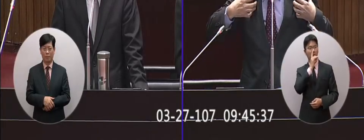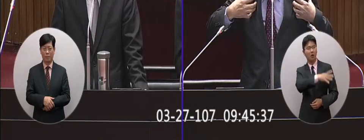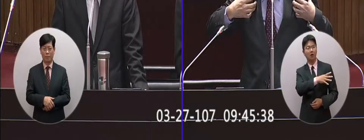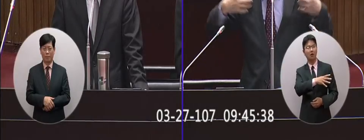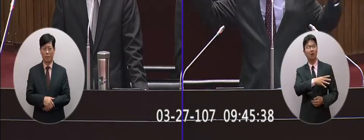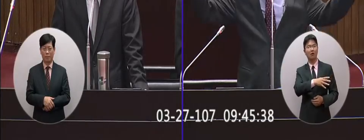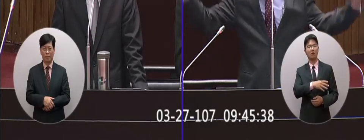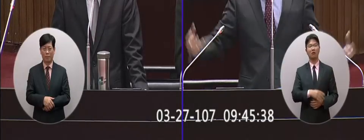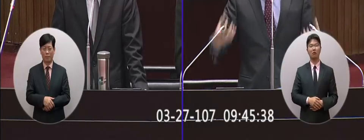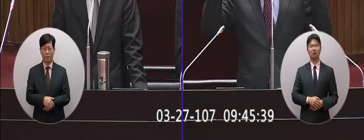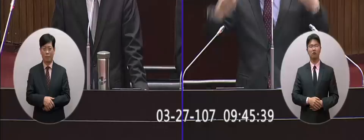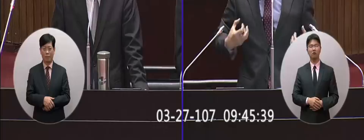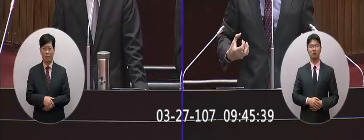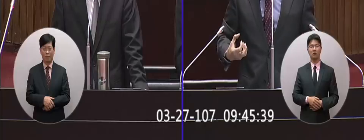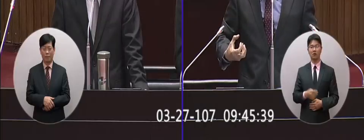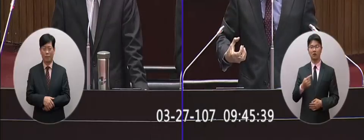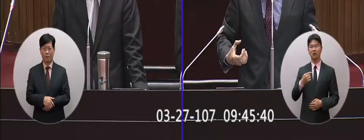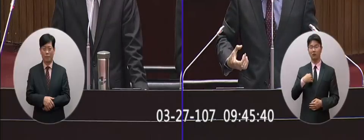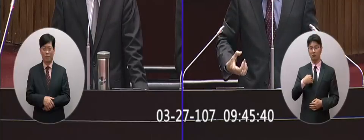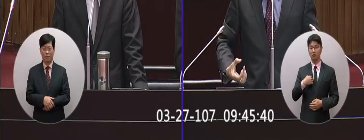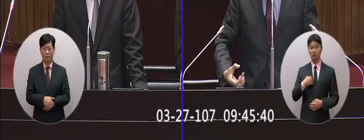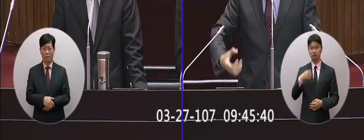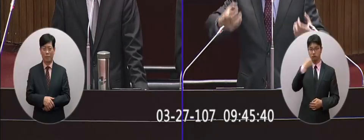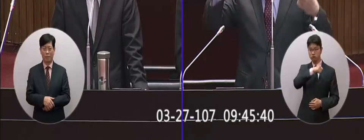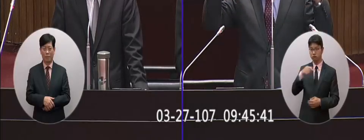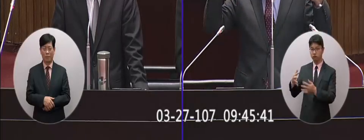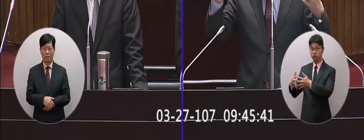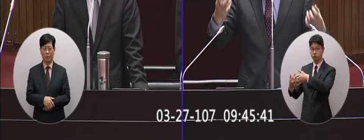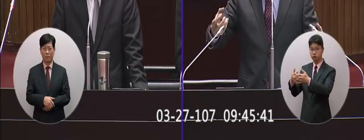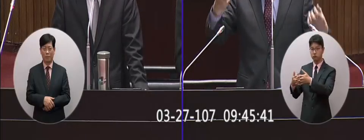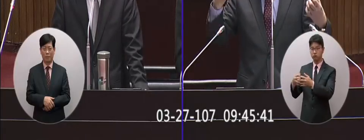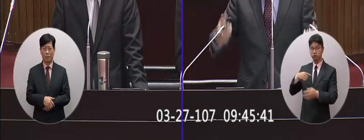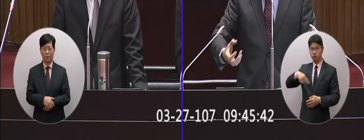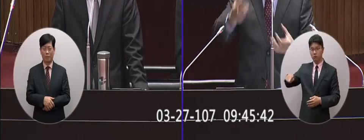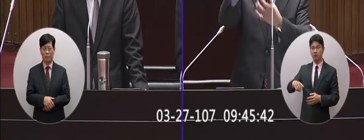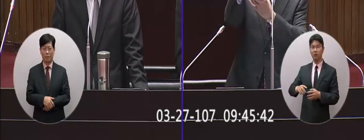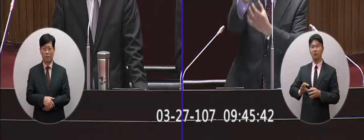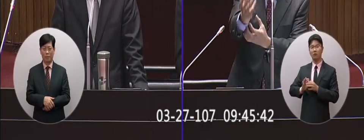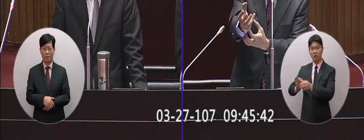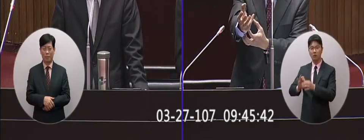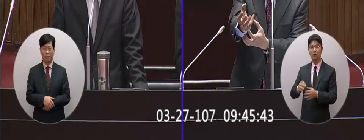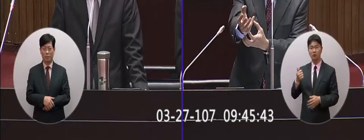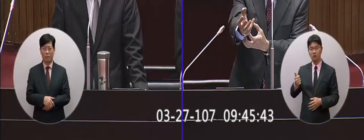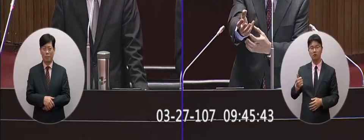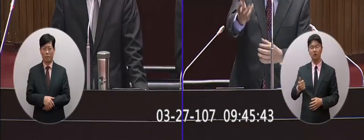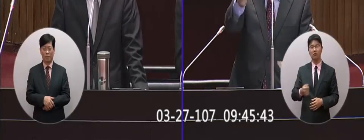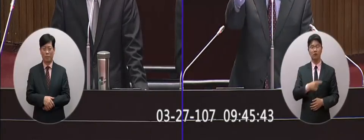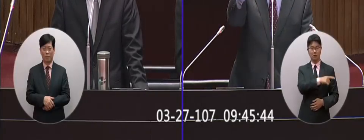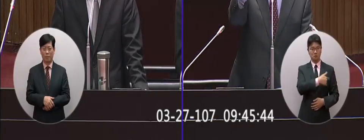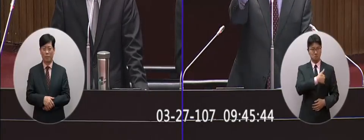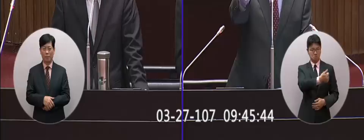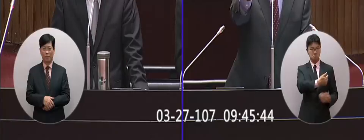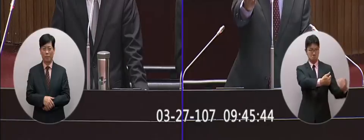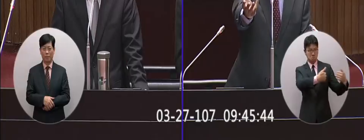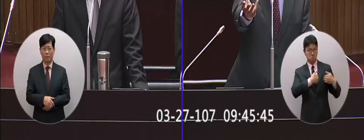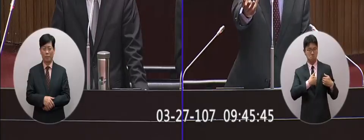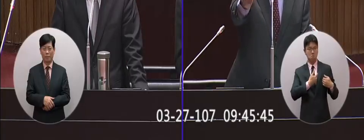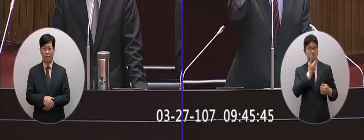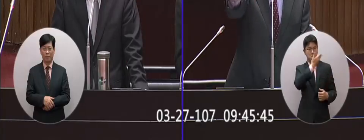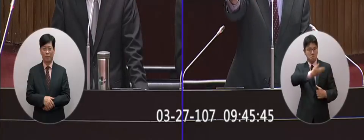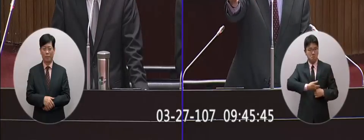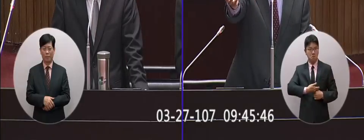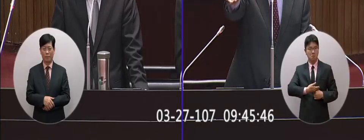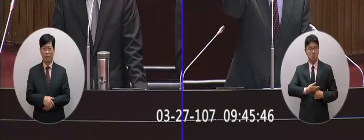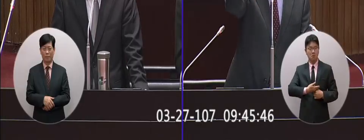你台湾一直甲美国伫讲迄个关系，啊你无情无义，你是真心、私